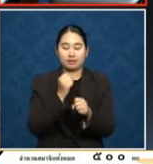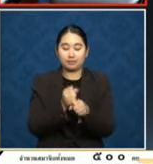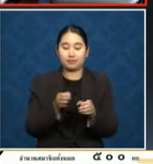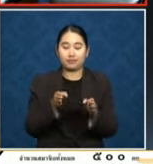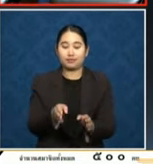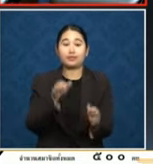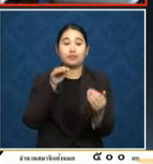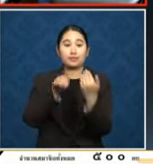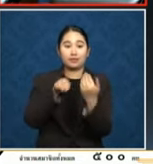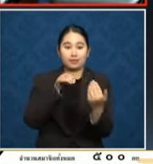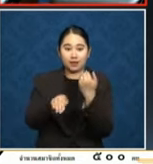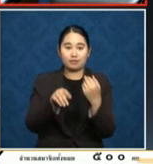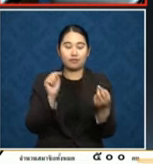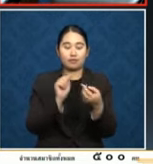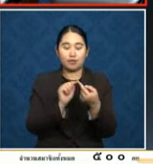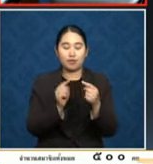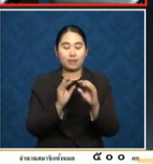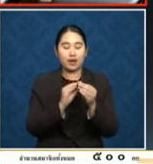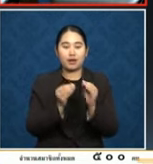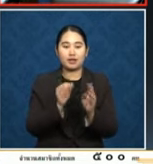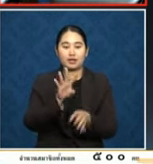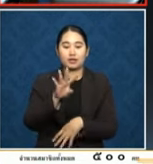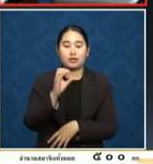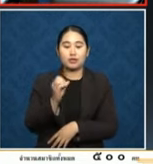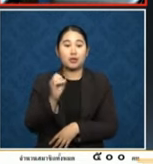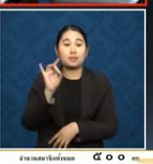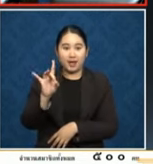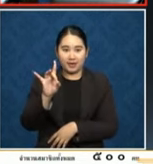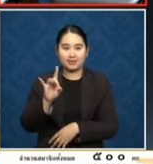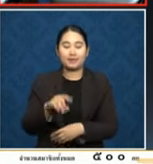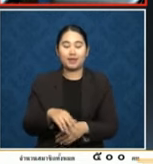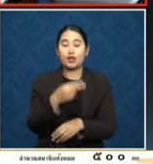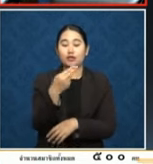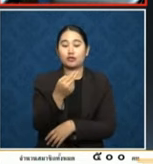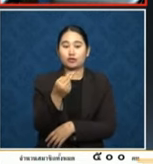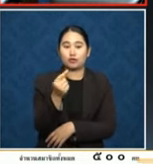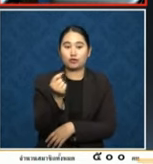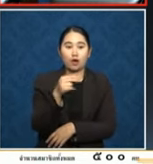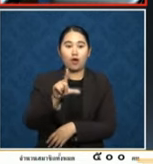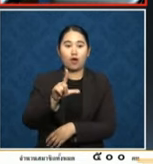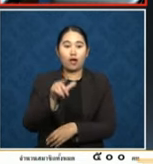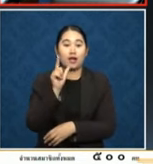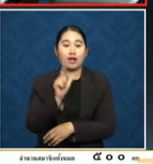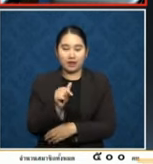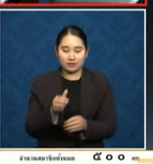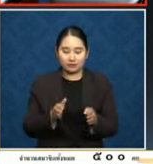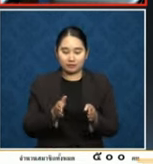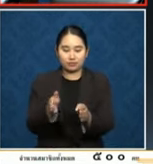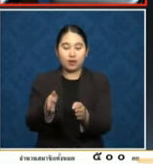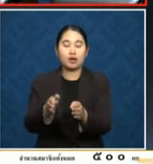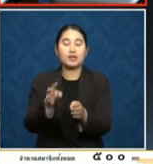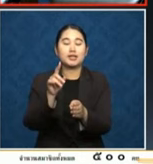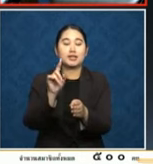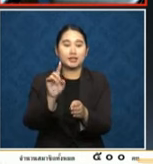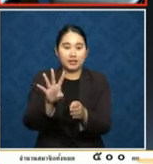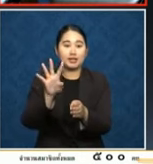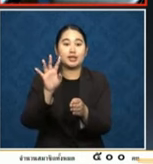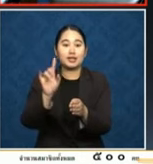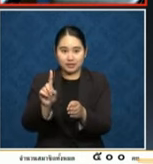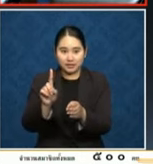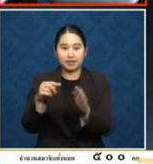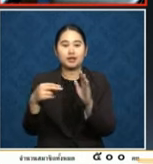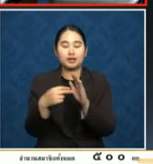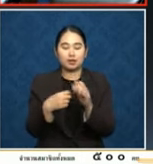ญที่เชื่อมต่อทางหลวงหมายเลข408และเป็นทางหลวงสายหลักที่ต่อไปยังสาย41ซึ่งเป็นส